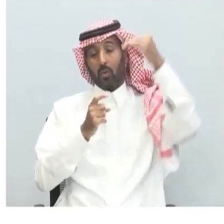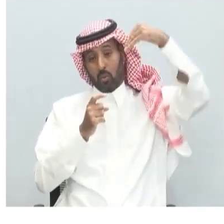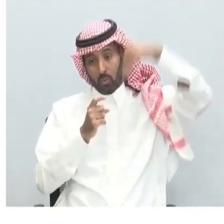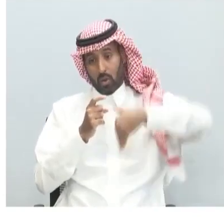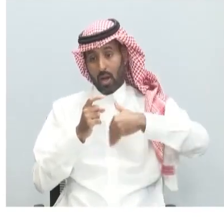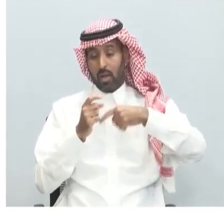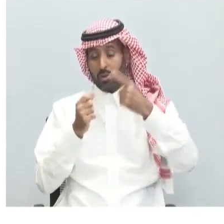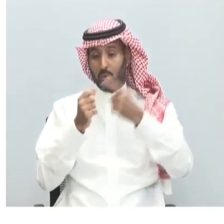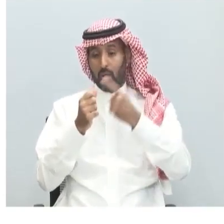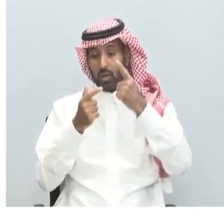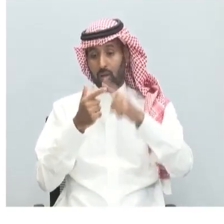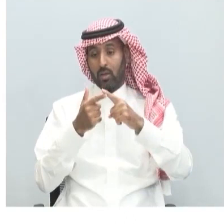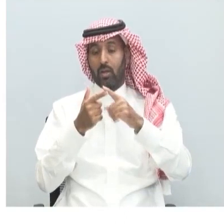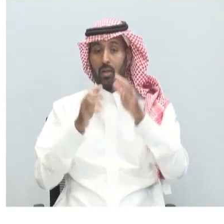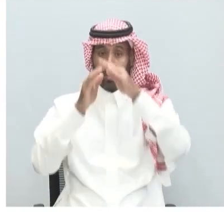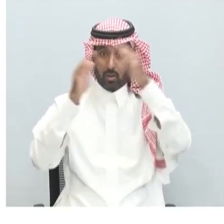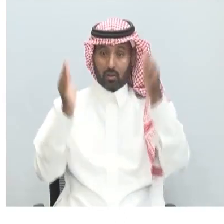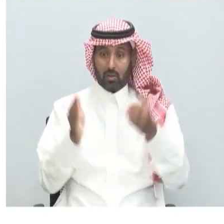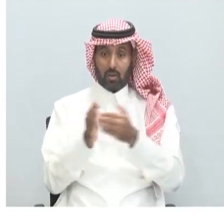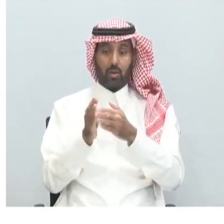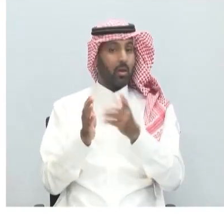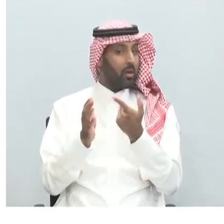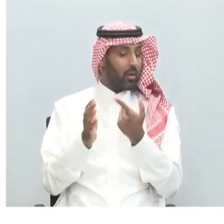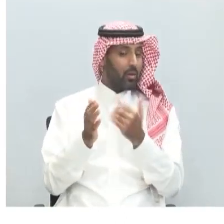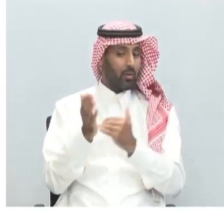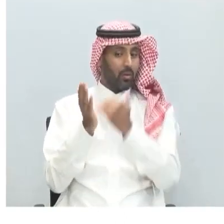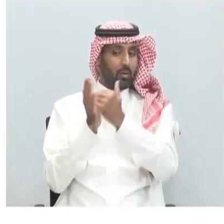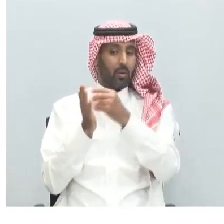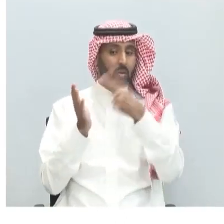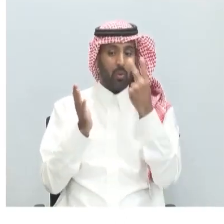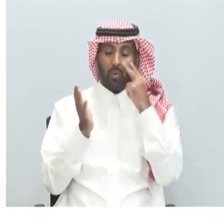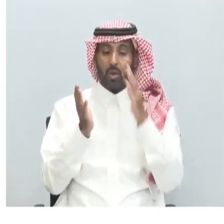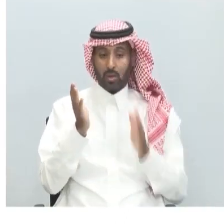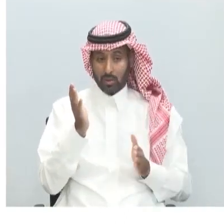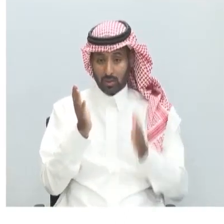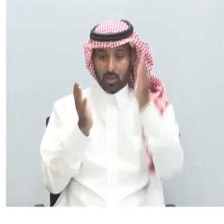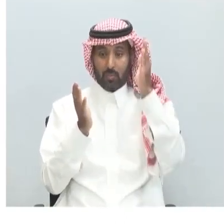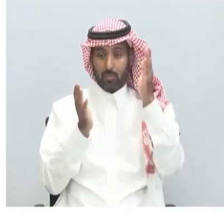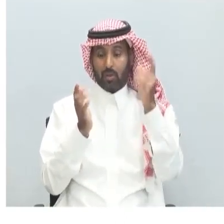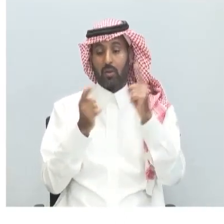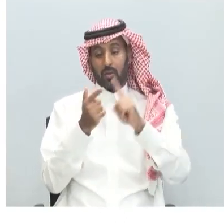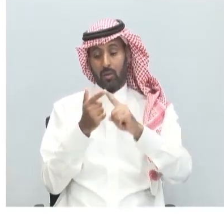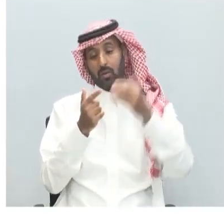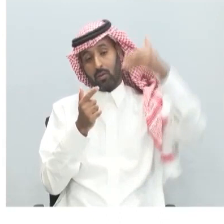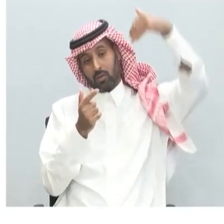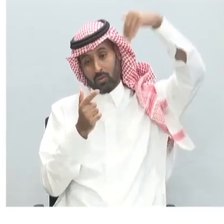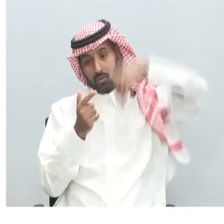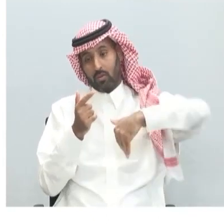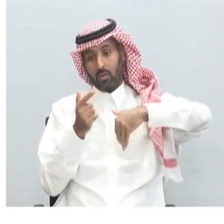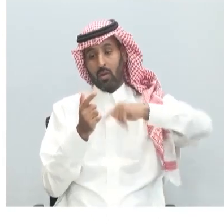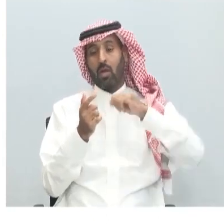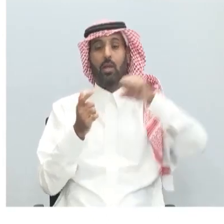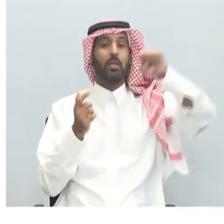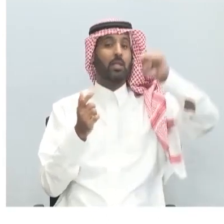للاسفل الغرفه الثانيه او المستوى الثاني سهم للاعلى وسهم الاسفل في مستويات